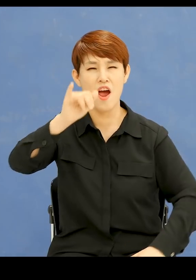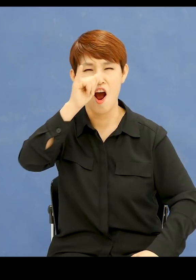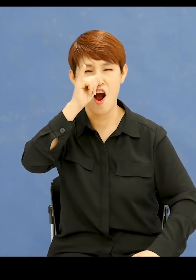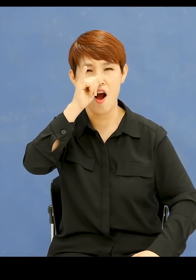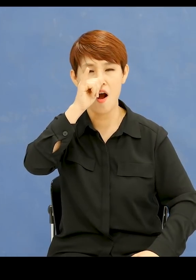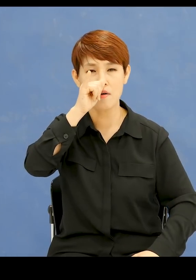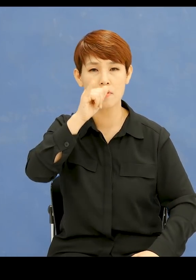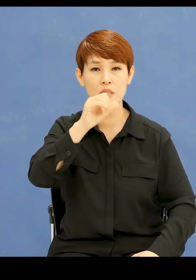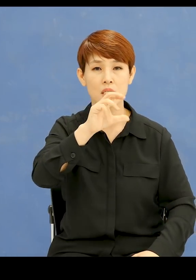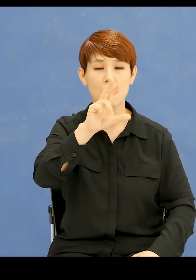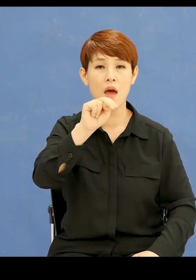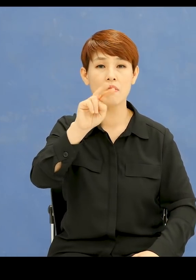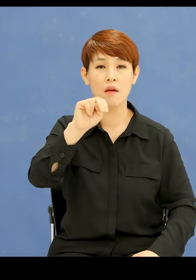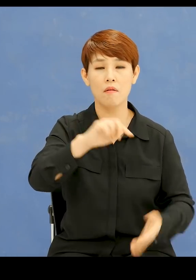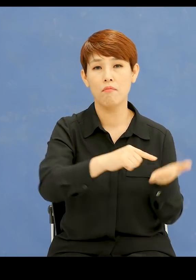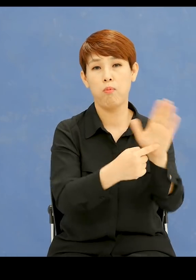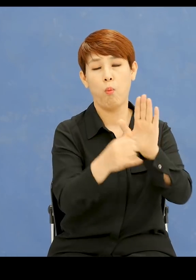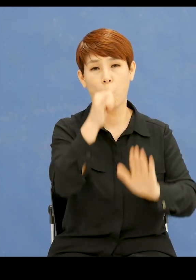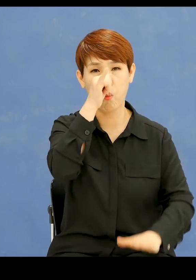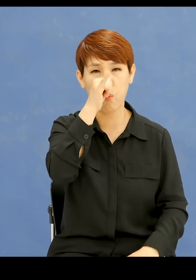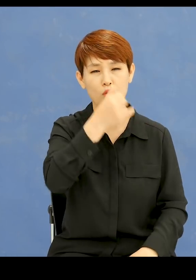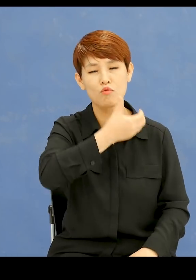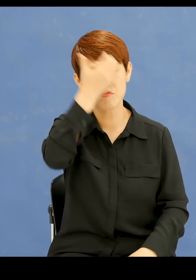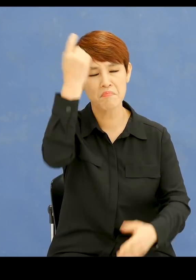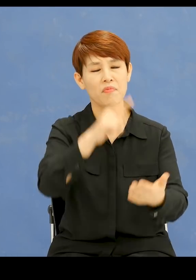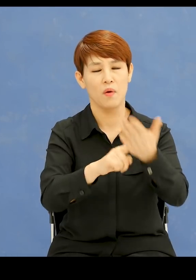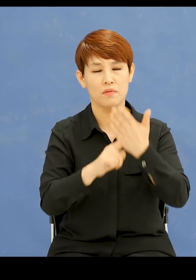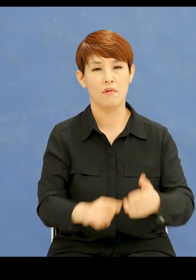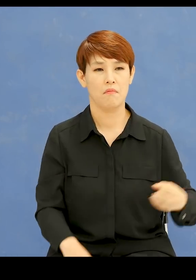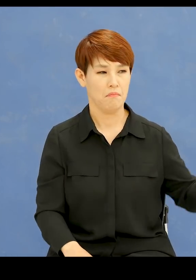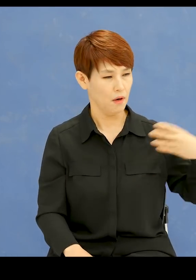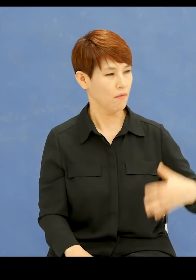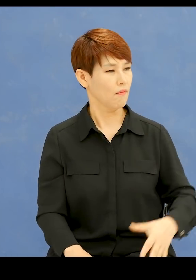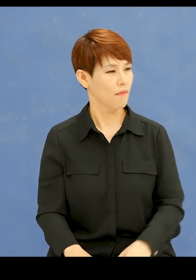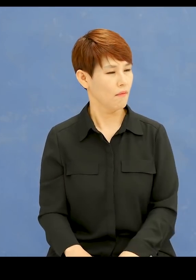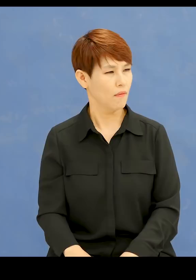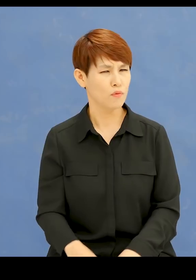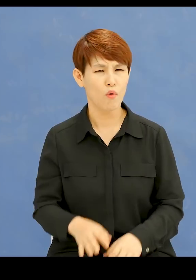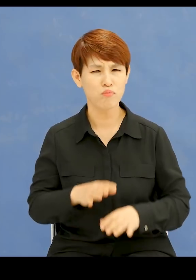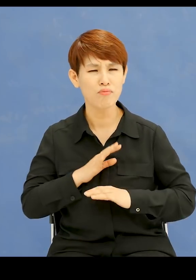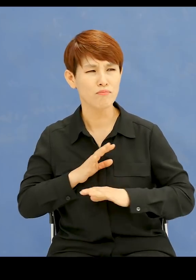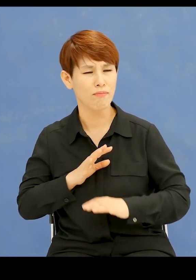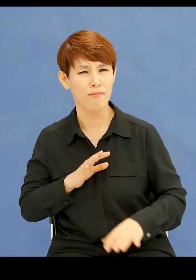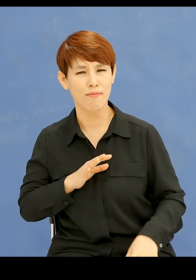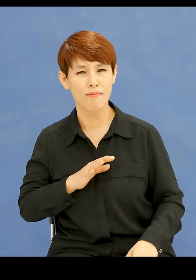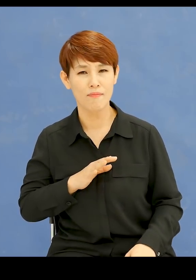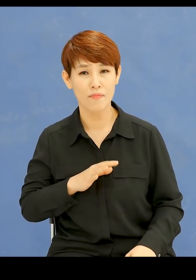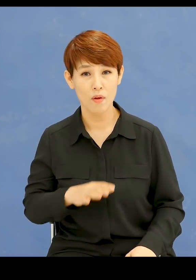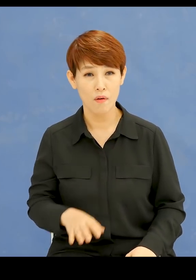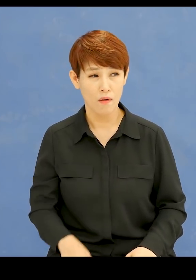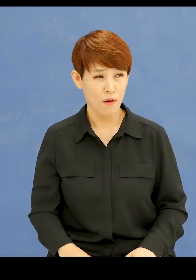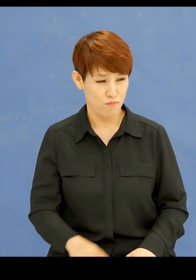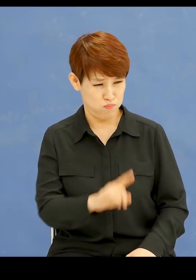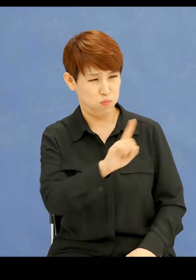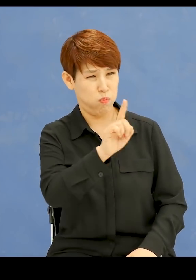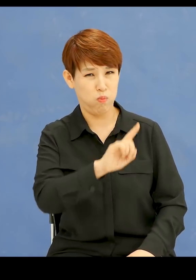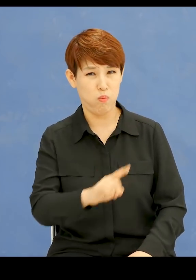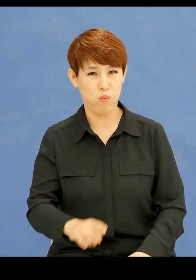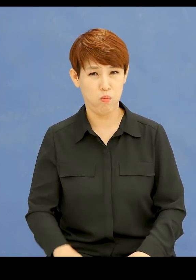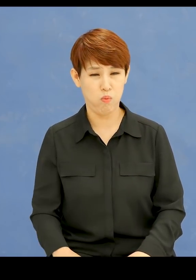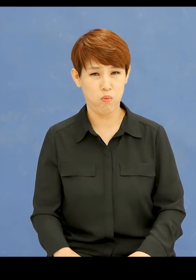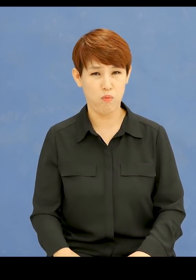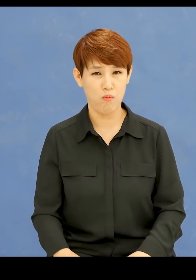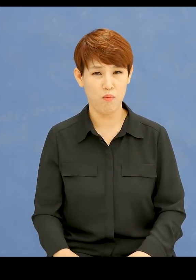사랑을 소개하더래요. 꿈에. 네. 저한테 그 얘기를 하는데 사실 웃었어요. 왜냐하면 말도 안 된다.